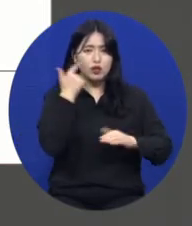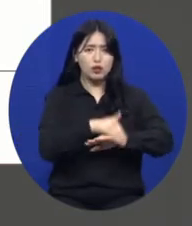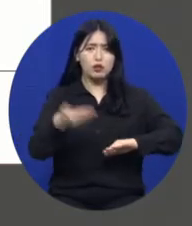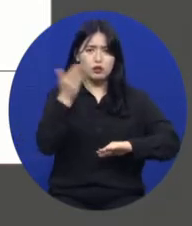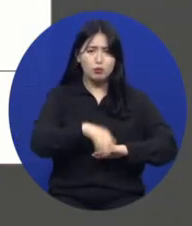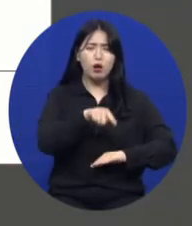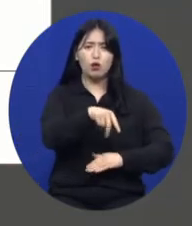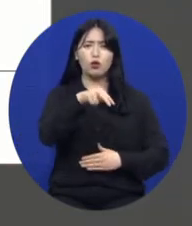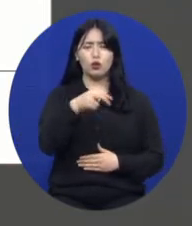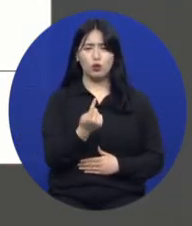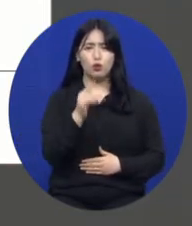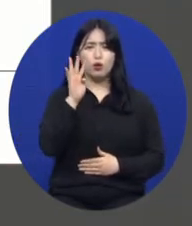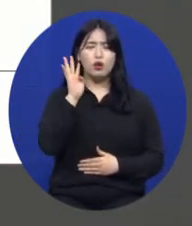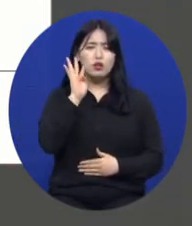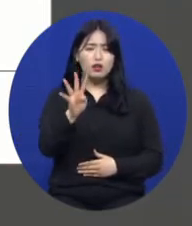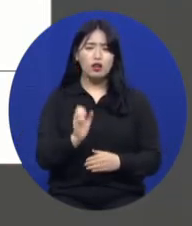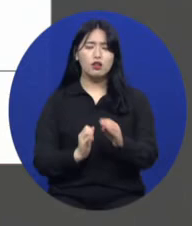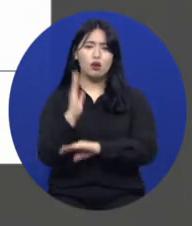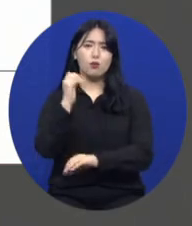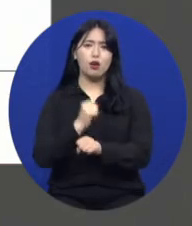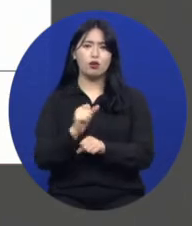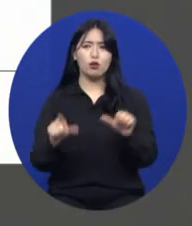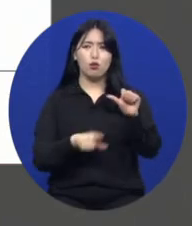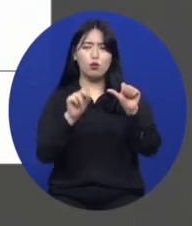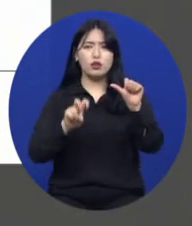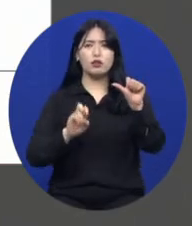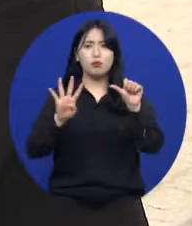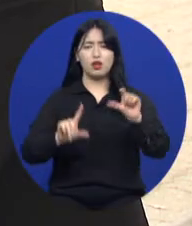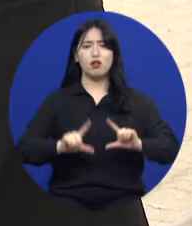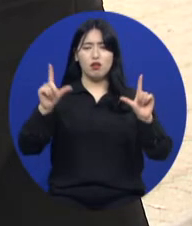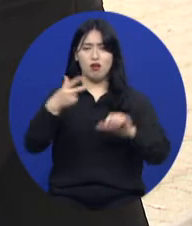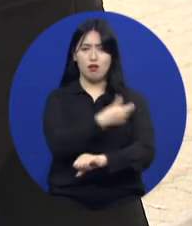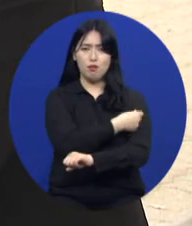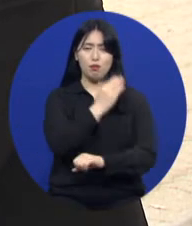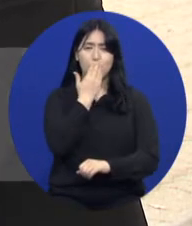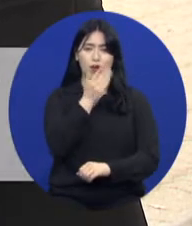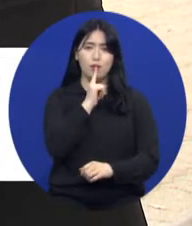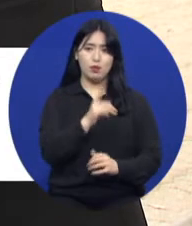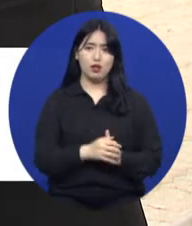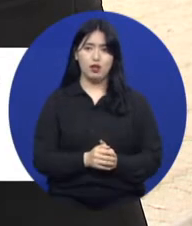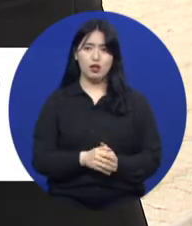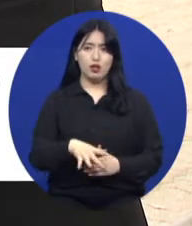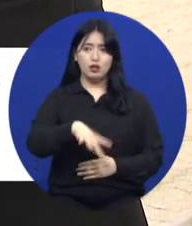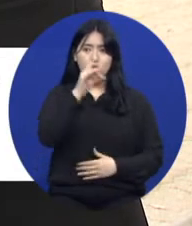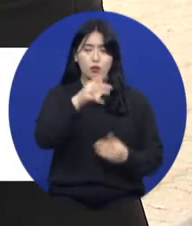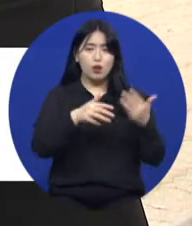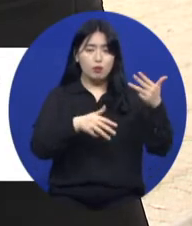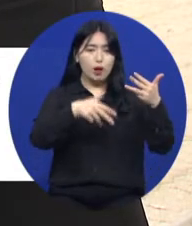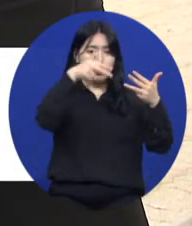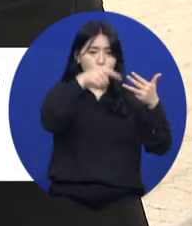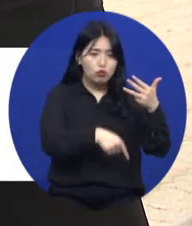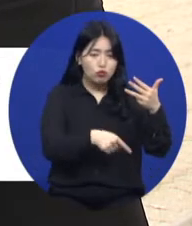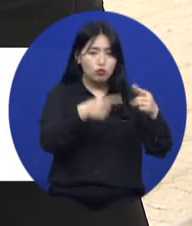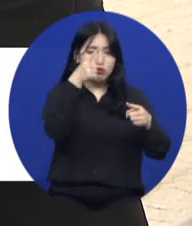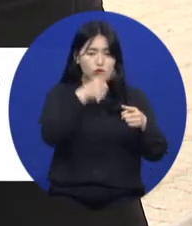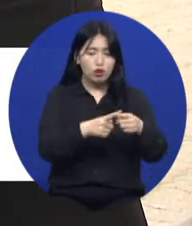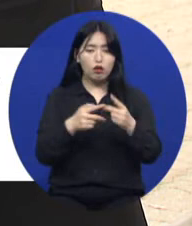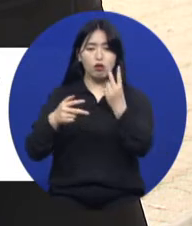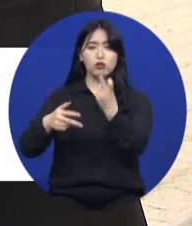예정일보다 사흘이 지난 5월 24일에 맞게 됐습니다. 처음에 8주였다가 12주로